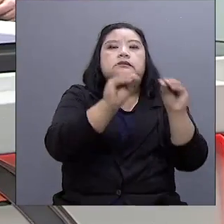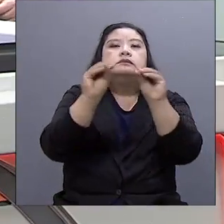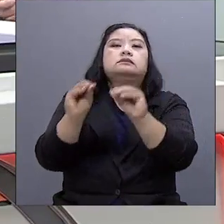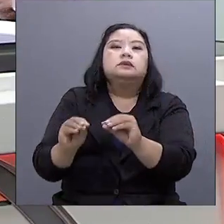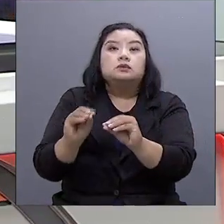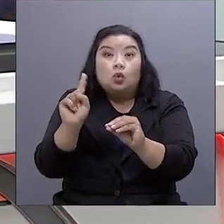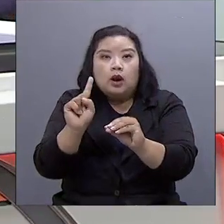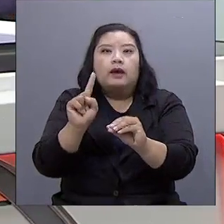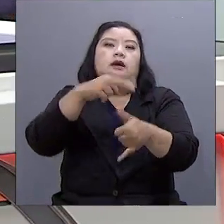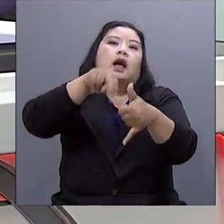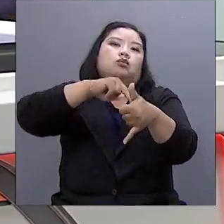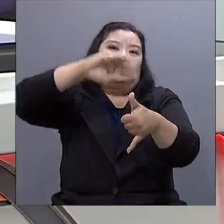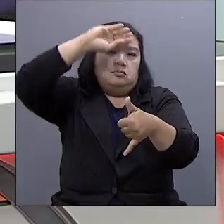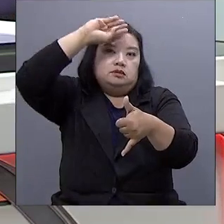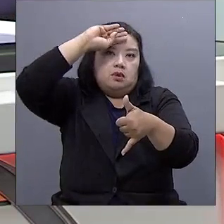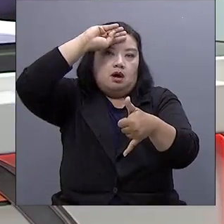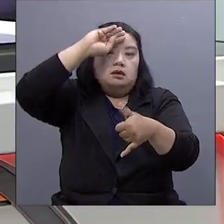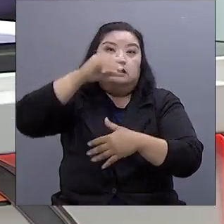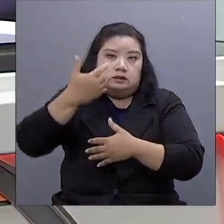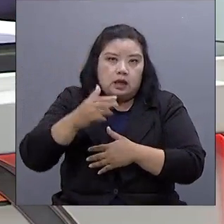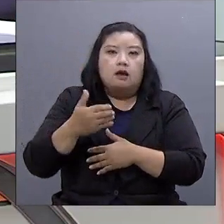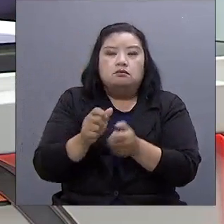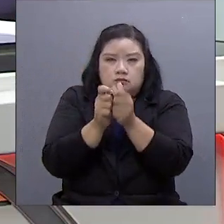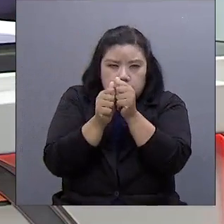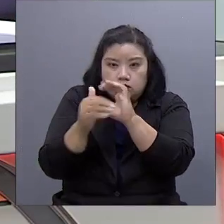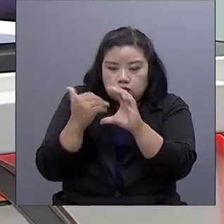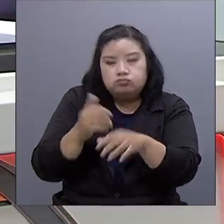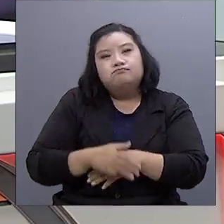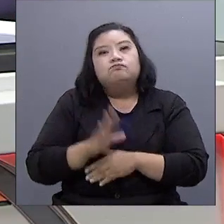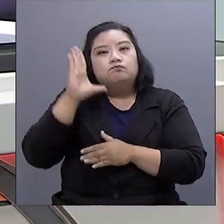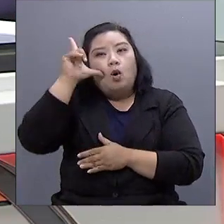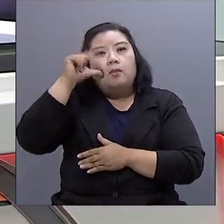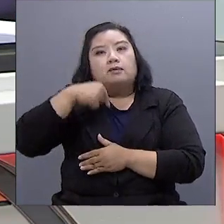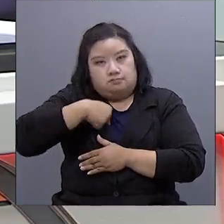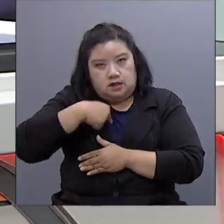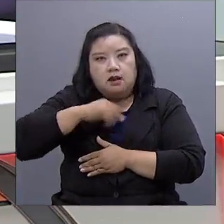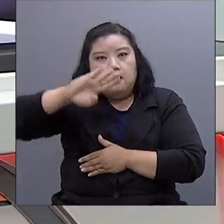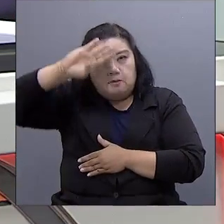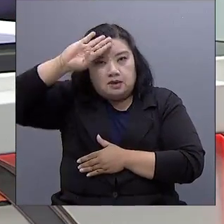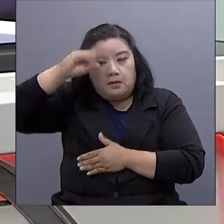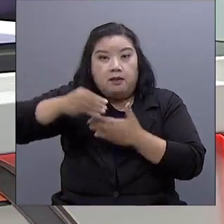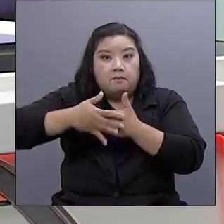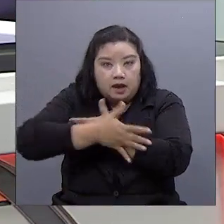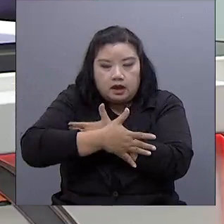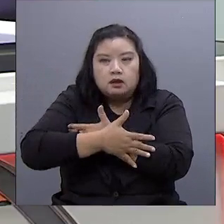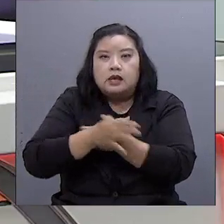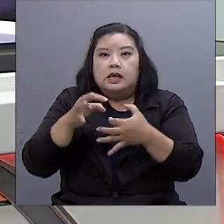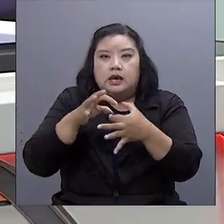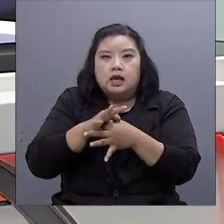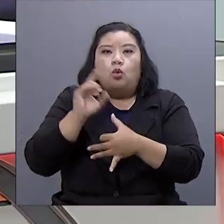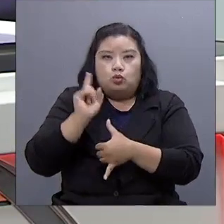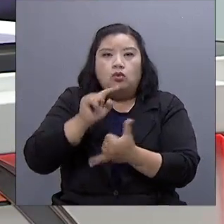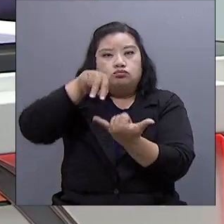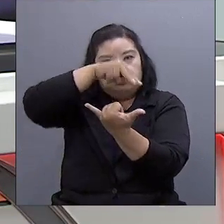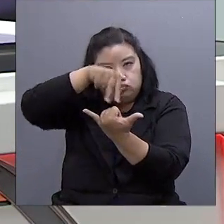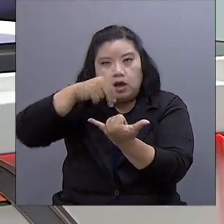ที่มีบางคนส่งข้อความมาว่าคุณพ่อคุณแม่ที่เป็นมะเร็งเนี่ยบางส่วนของงานที่เกี่ยวข้องกับการรักษาพยาบาล